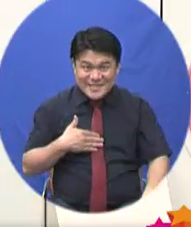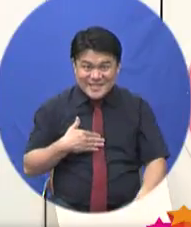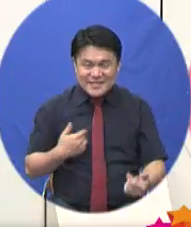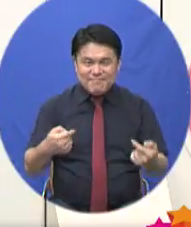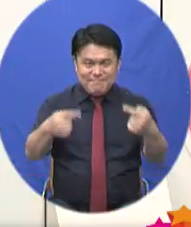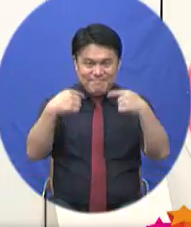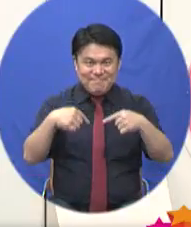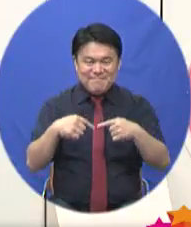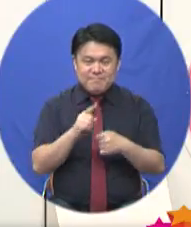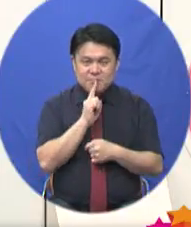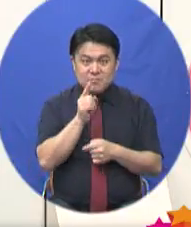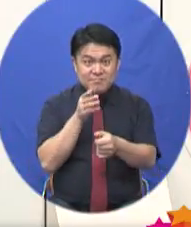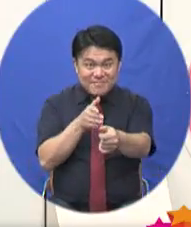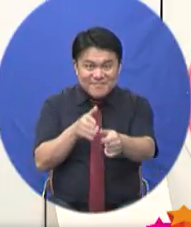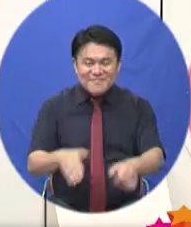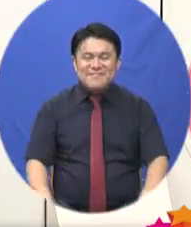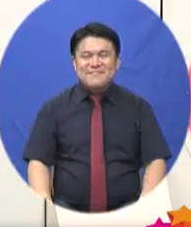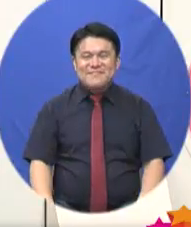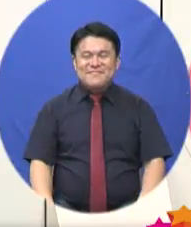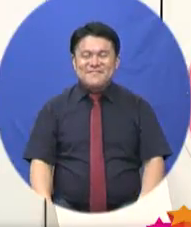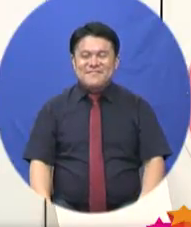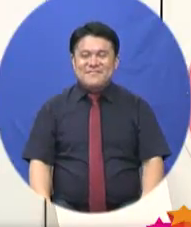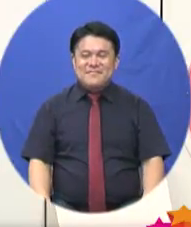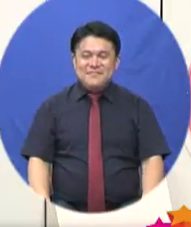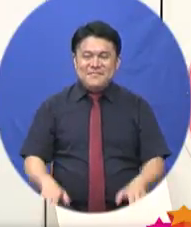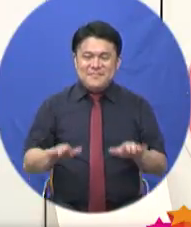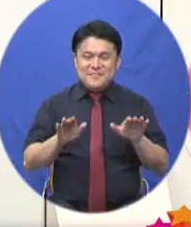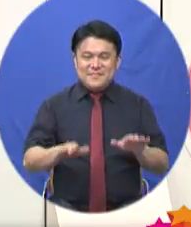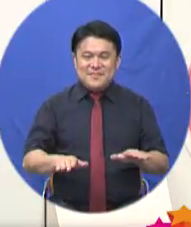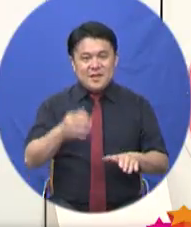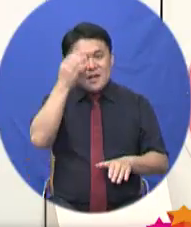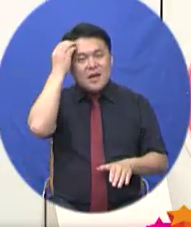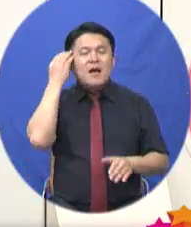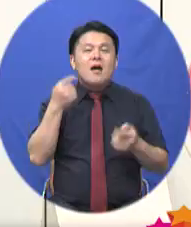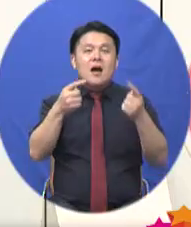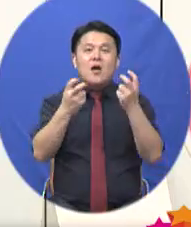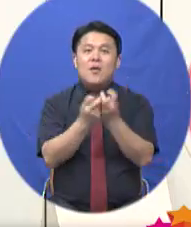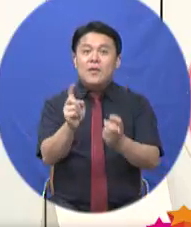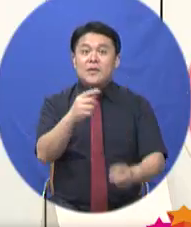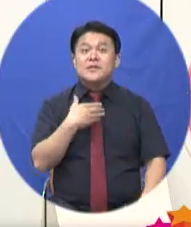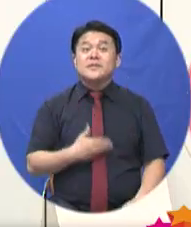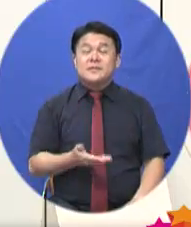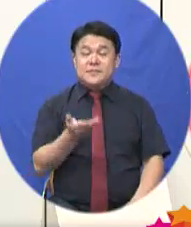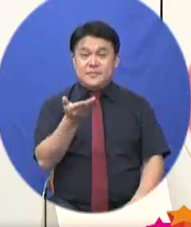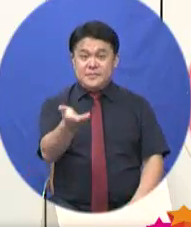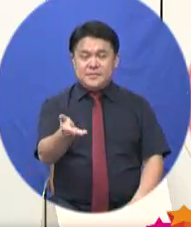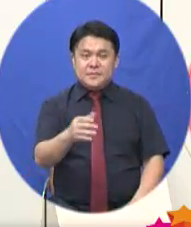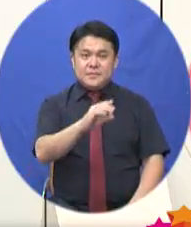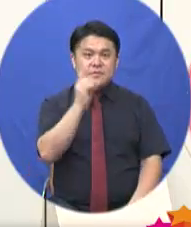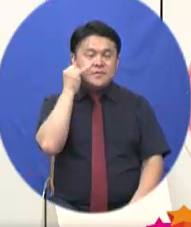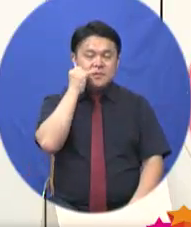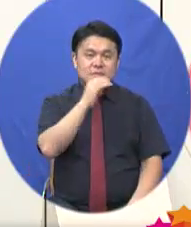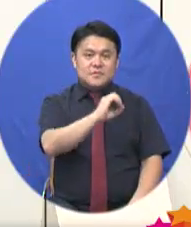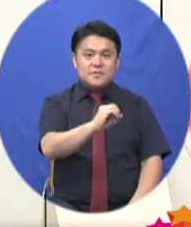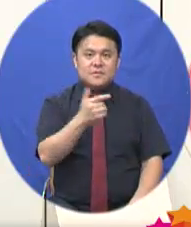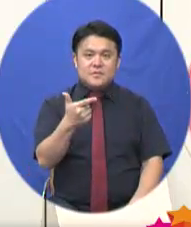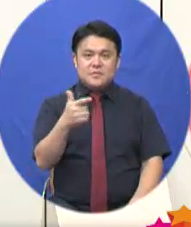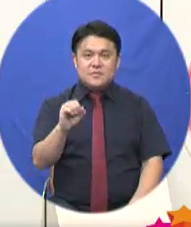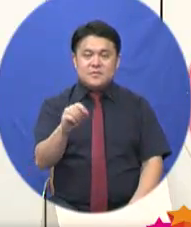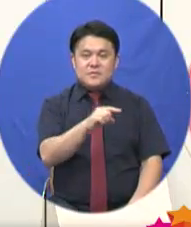함께 신청을 해주시길 바라면서 오늘 참여 방법에 대해서 알려드리겠습니다.